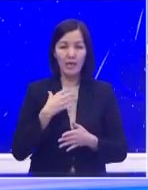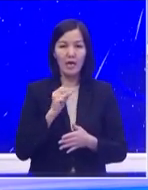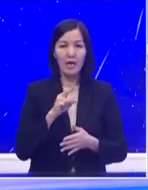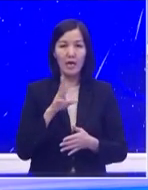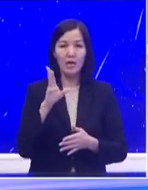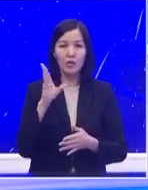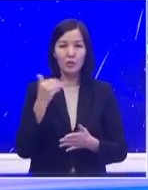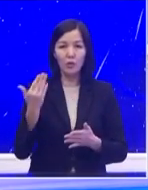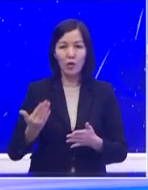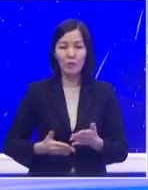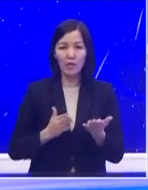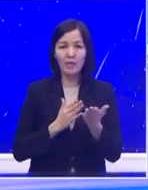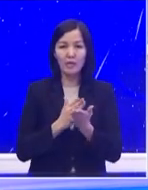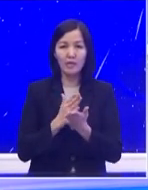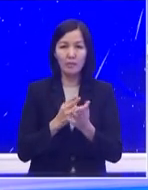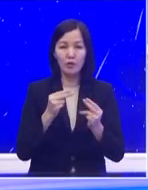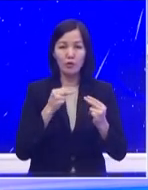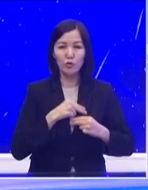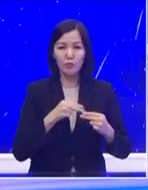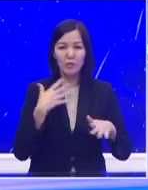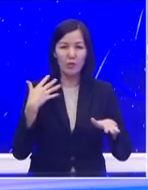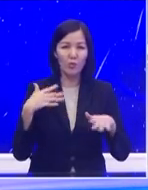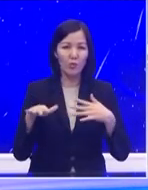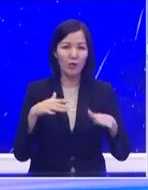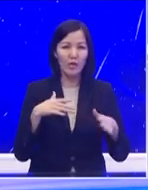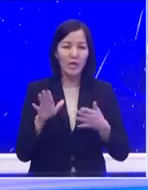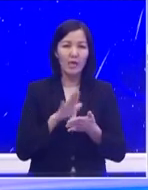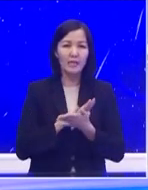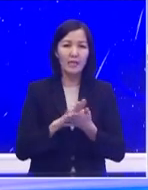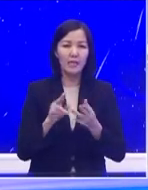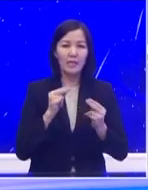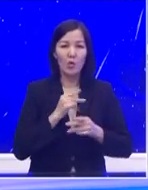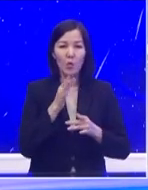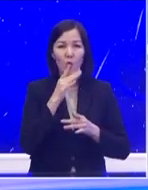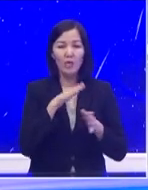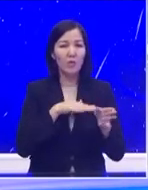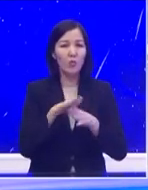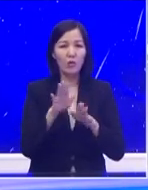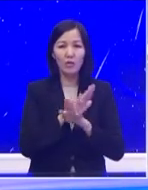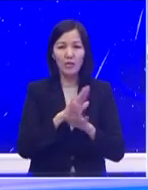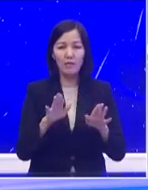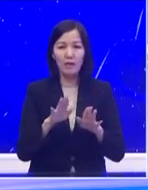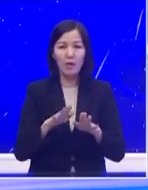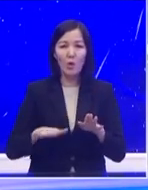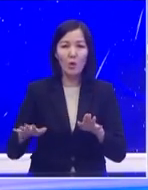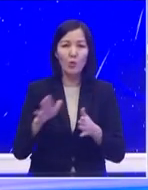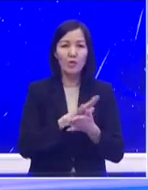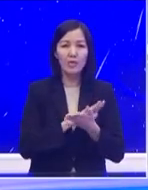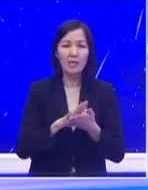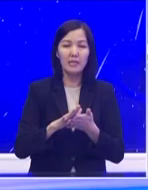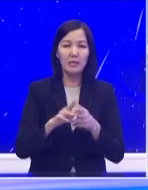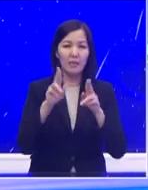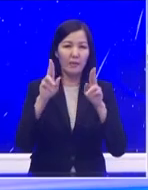ауданы коммуналдық қызметінің жұмысы көңілгін шітпейді. Санитарлық жұмыстары уақытылы орындалмай жатыр. Өңірде тазалық